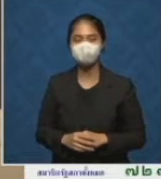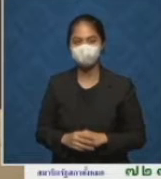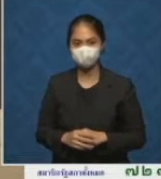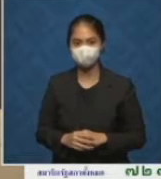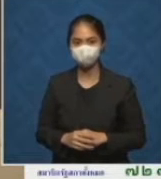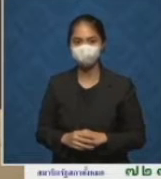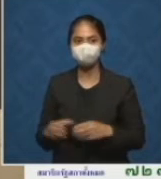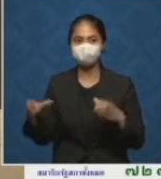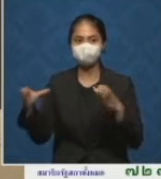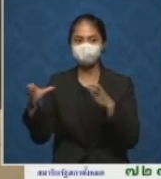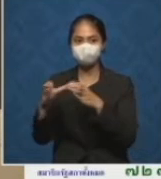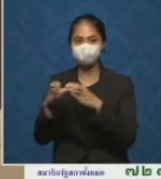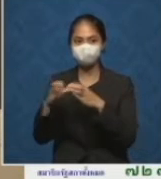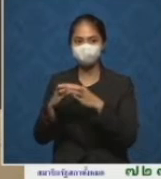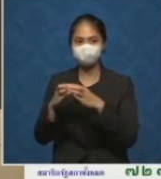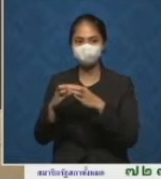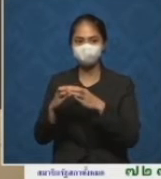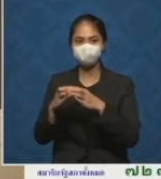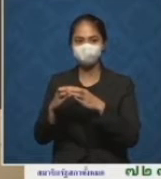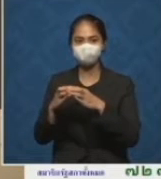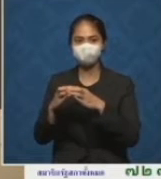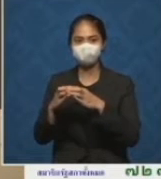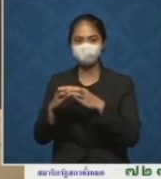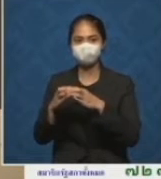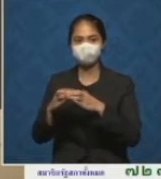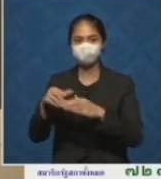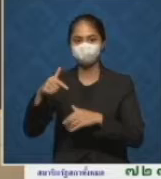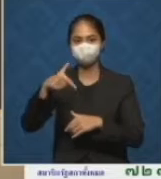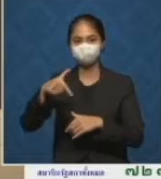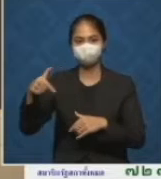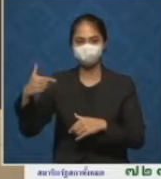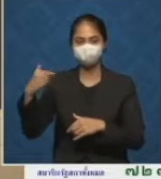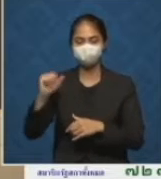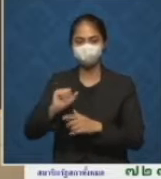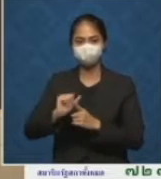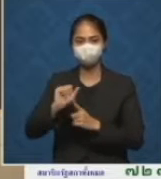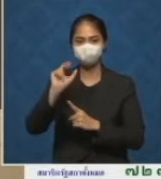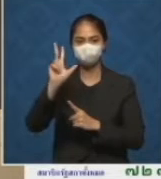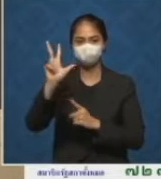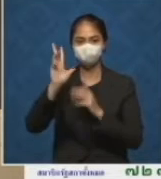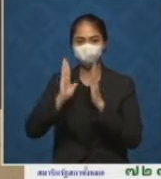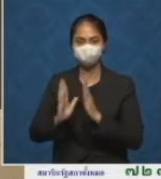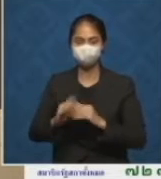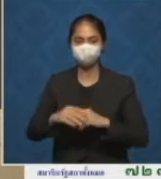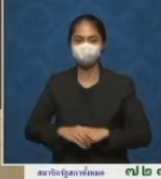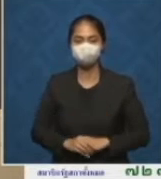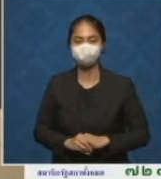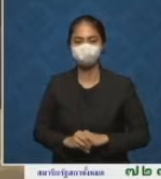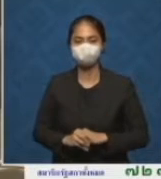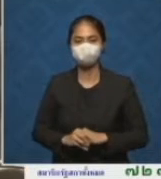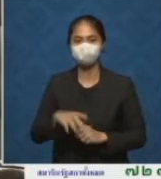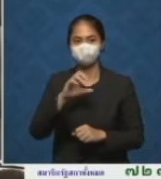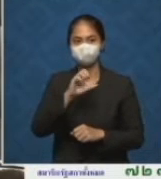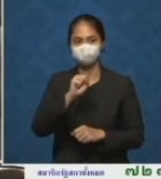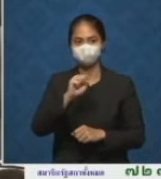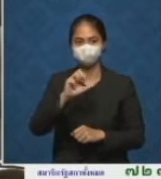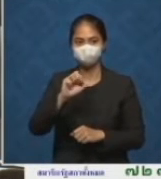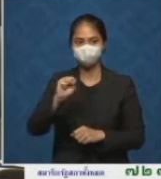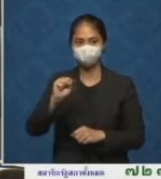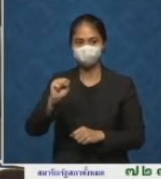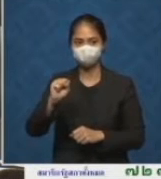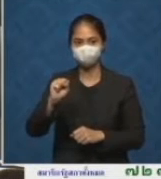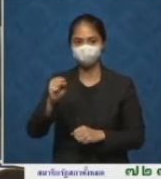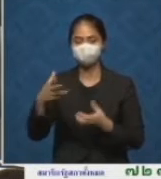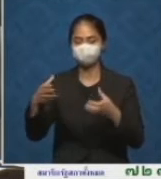ครับ ท่านประธานที่เคารพผมณัฐวุฒิบัวประทุมผู้แทนราษฎรแบบบัญชีรายชื่อพรรคก้าวไกลในฐ